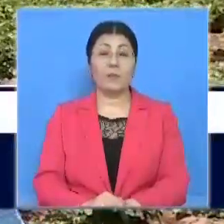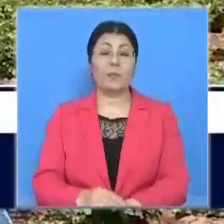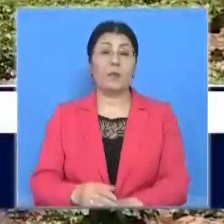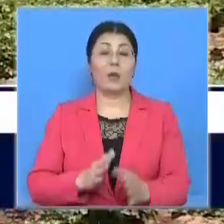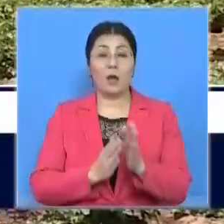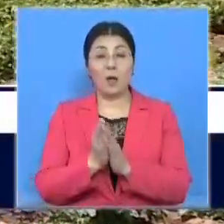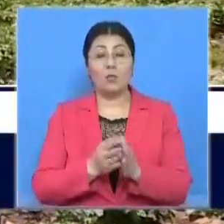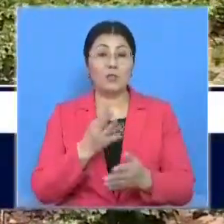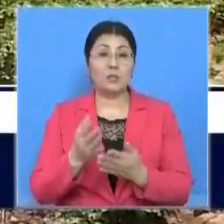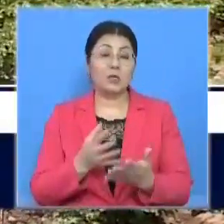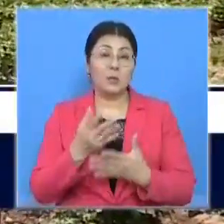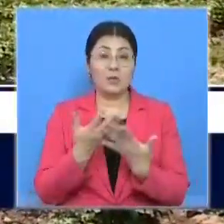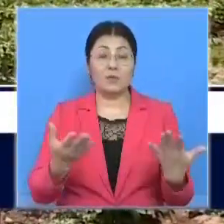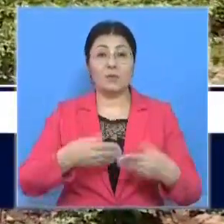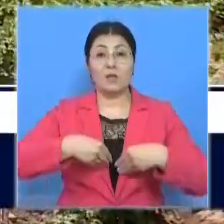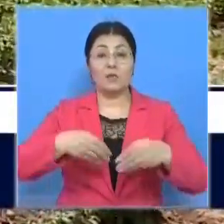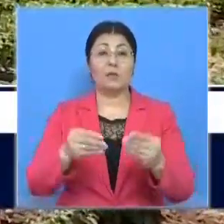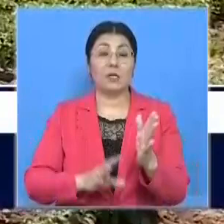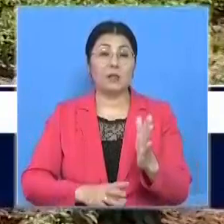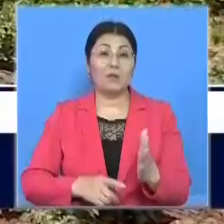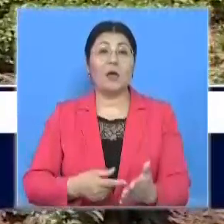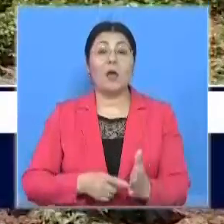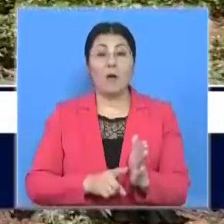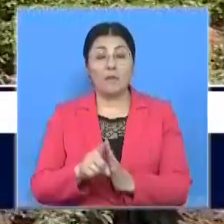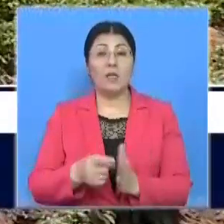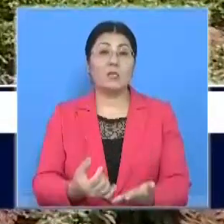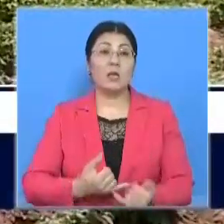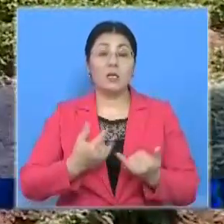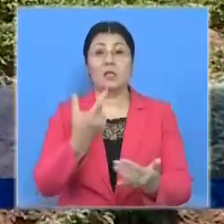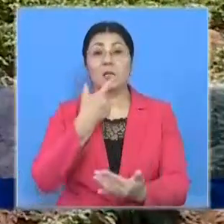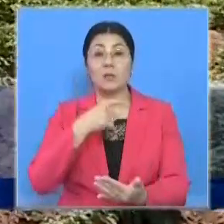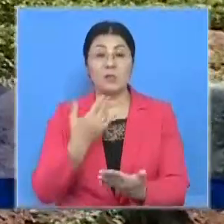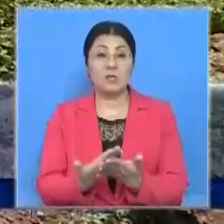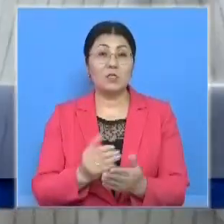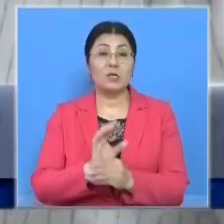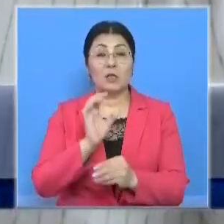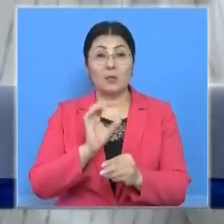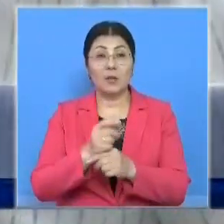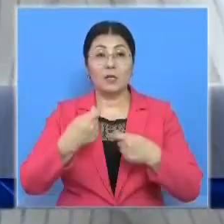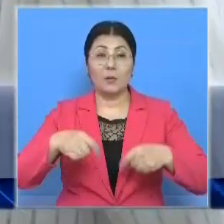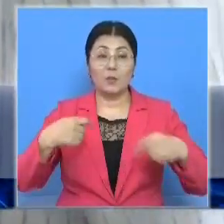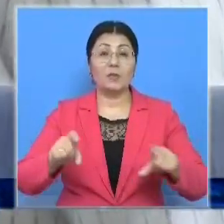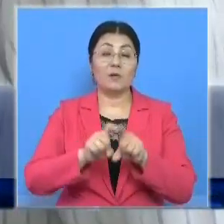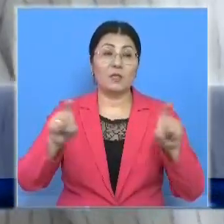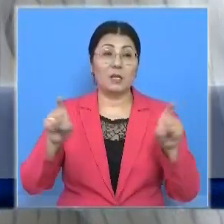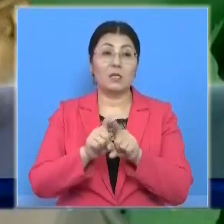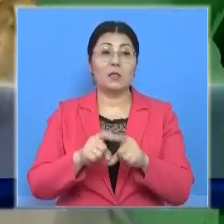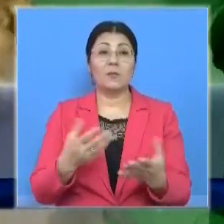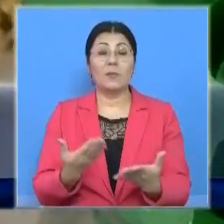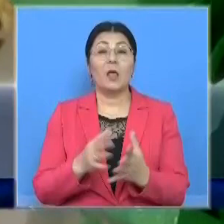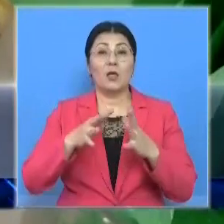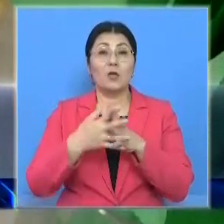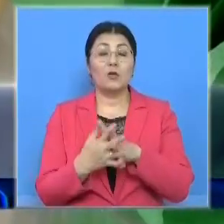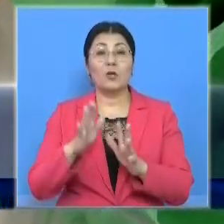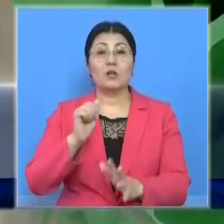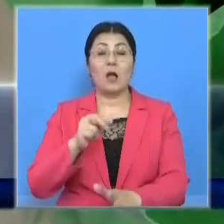Огурцы и помидоры. Все это выращивали вначале для себя. Сейчас уже поставляем овощи в магазины. А два жителя Жаксымайского сельского округа